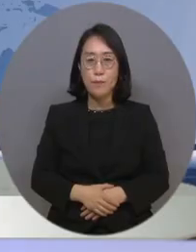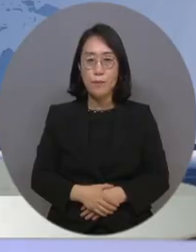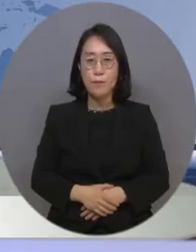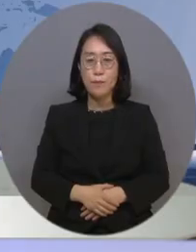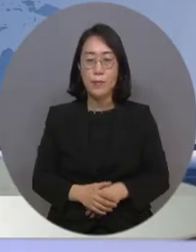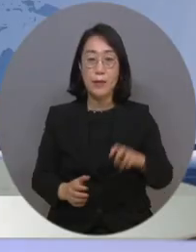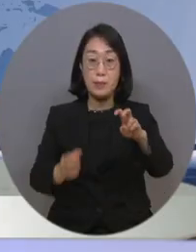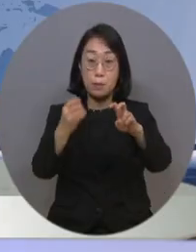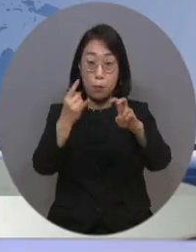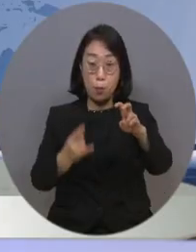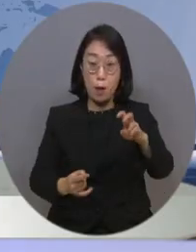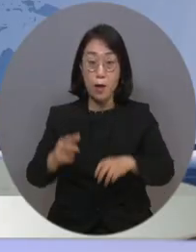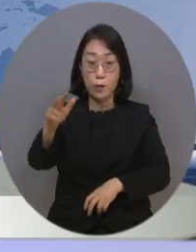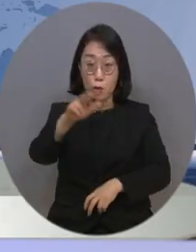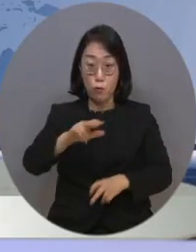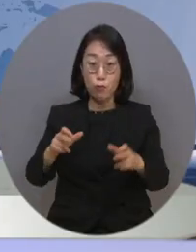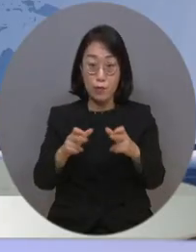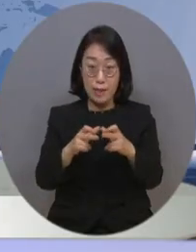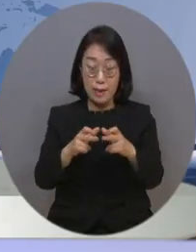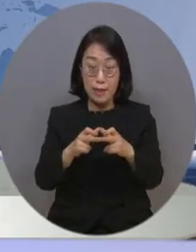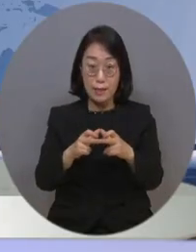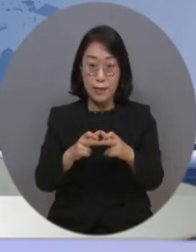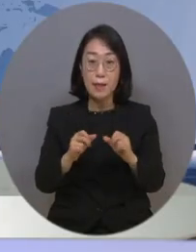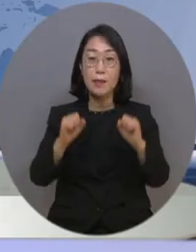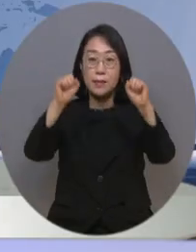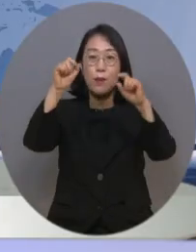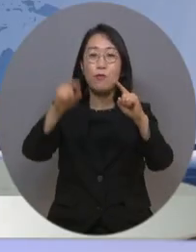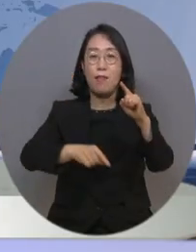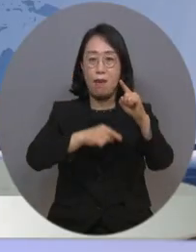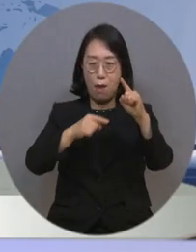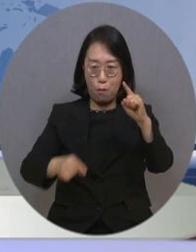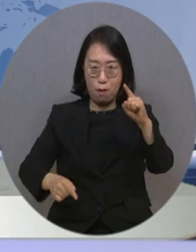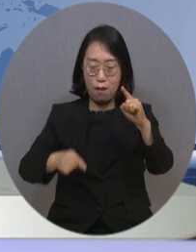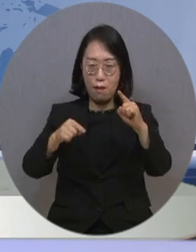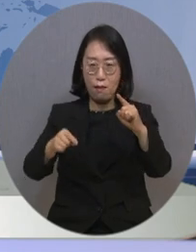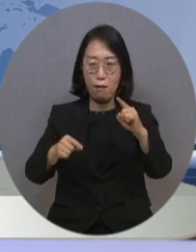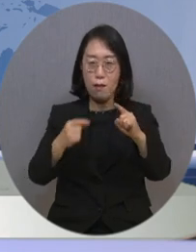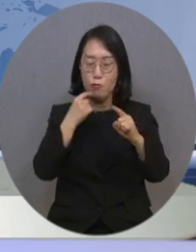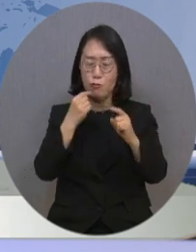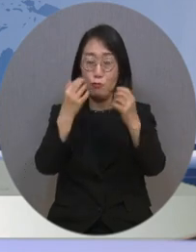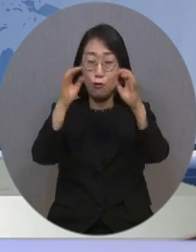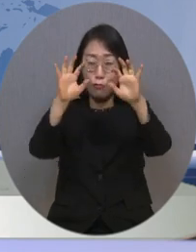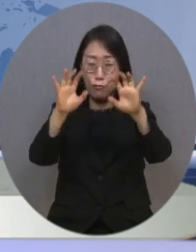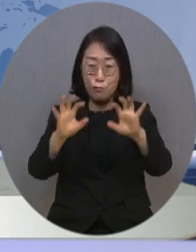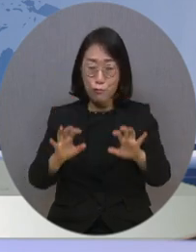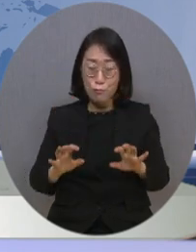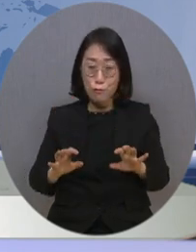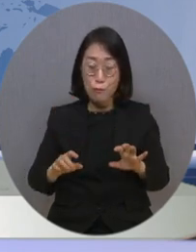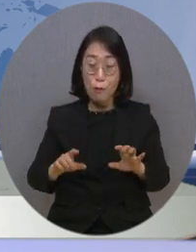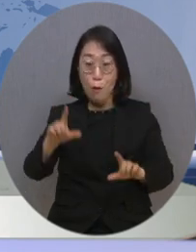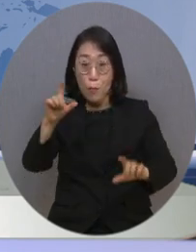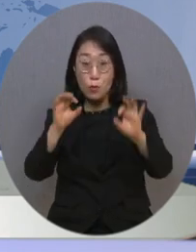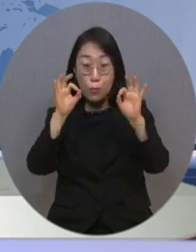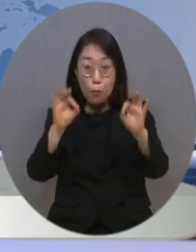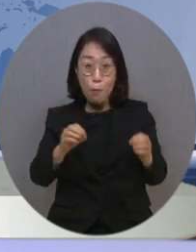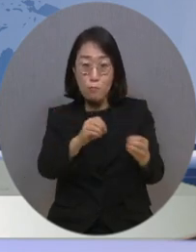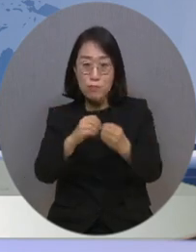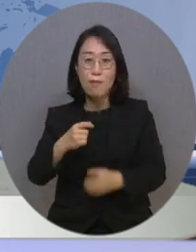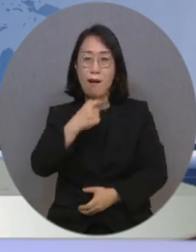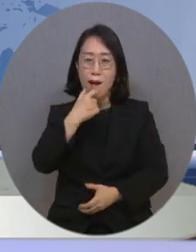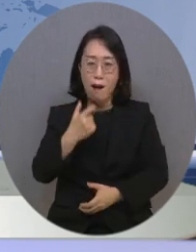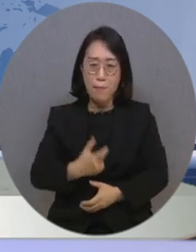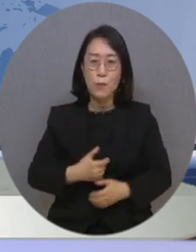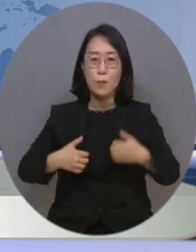제20회 전국 장애인 동계체전에서는 스포츠를 통해 설원 위에 질주로 많은 이들에게 감동과 기쁨을